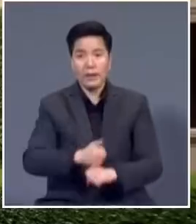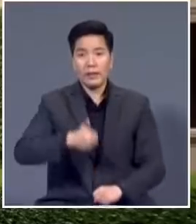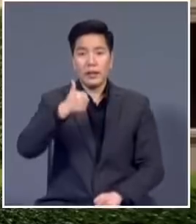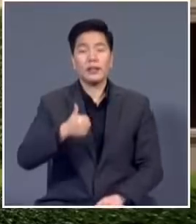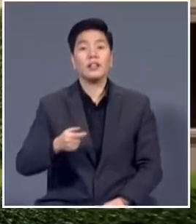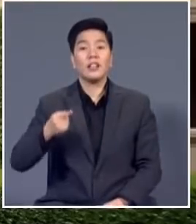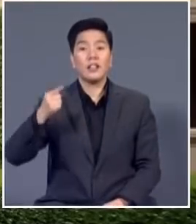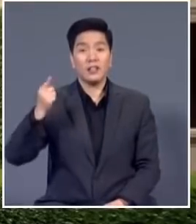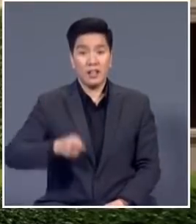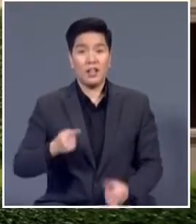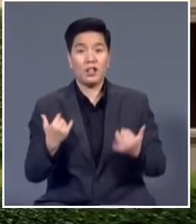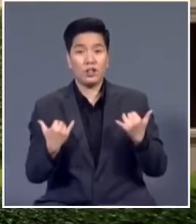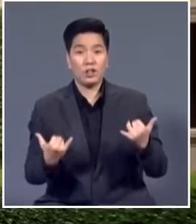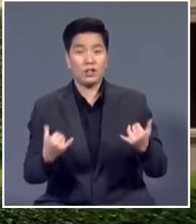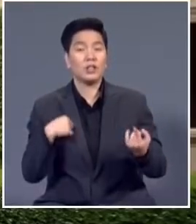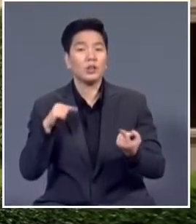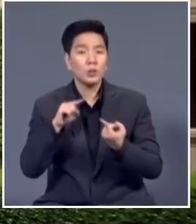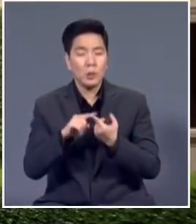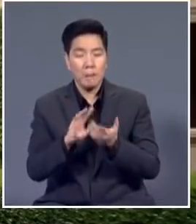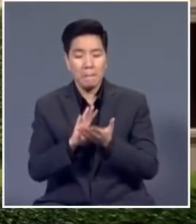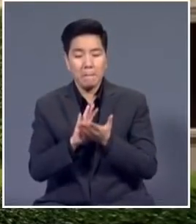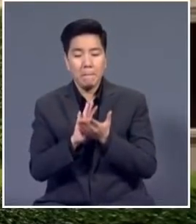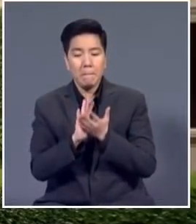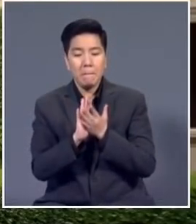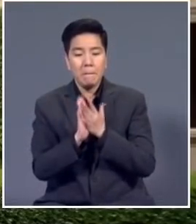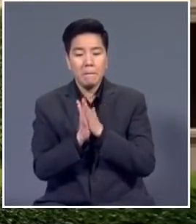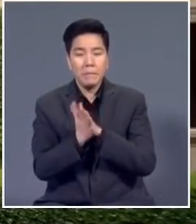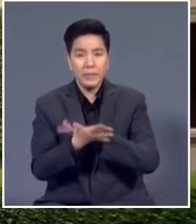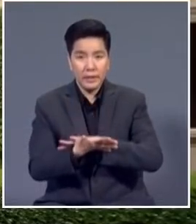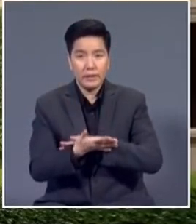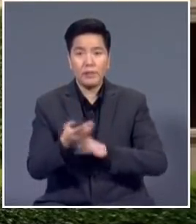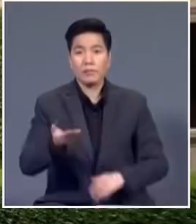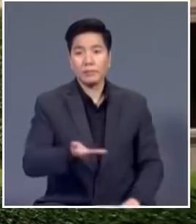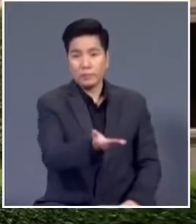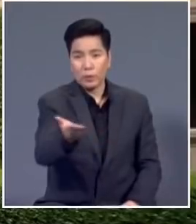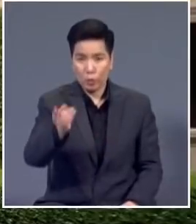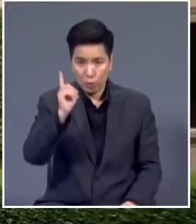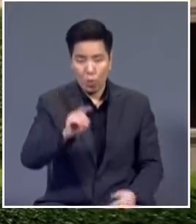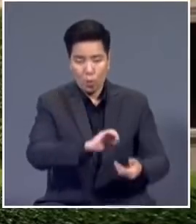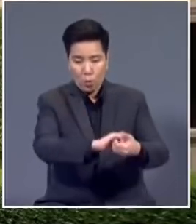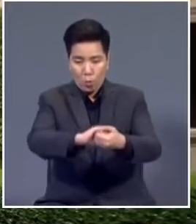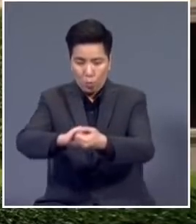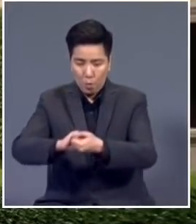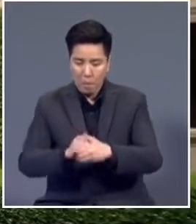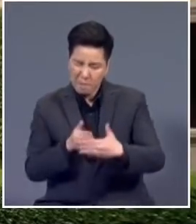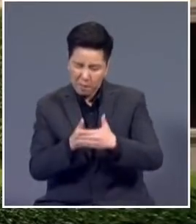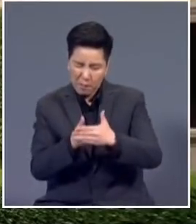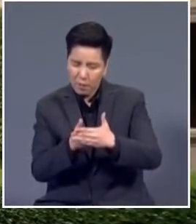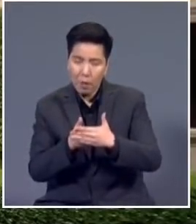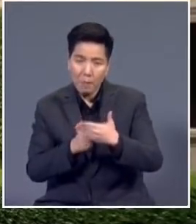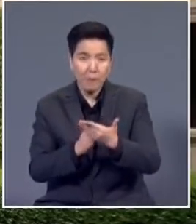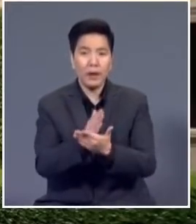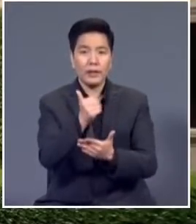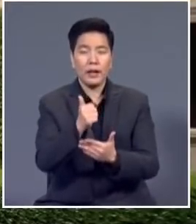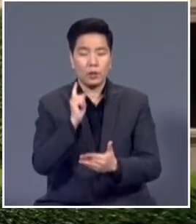ะครับในระยะนี้เป็นช่วงระยะเปลี่ยนผ่านเราทุกคนต้องร่วมมือร่วมใจกันฟันฝ่าอุปสรรคไปพร้อมๆกันโดย